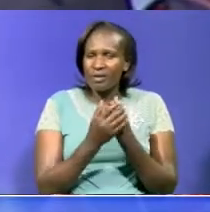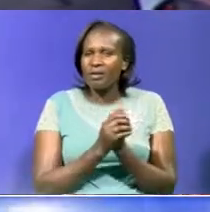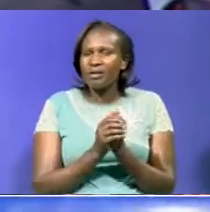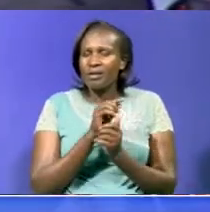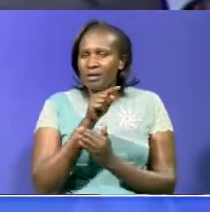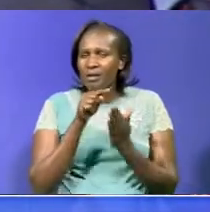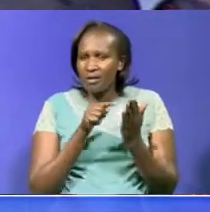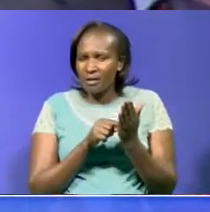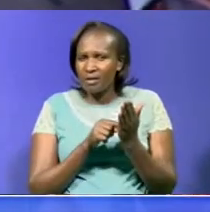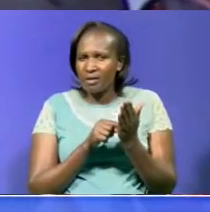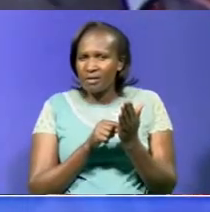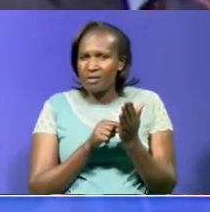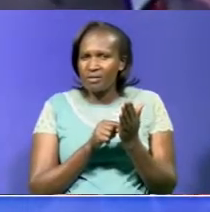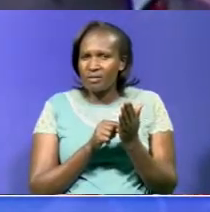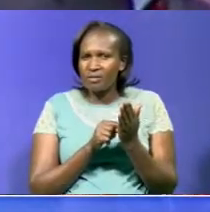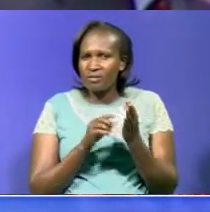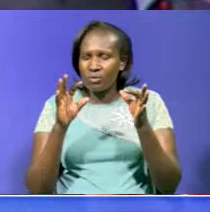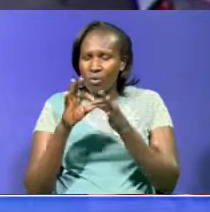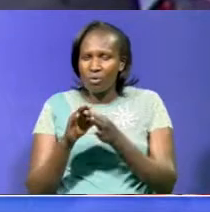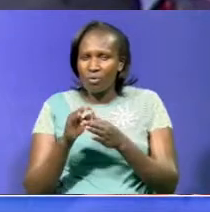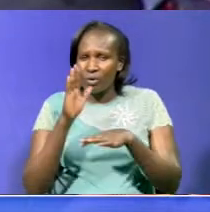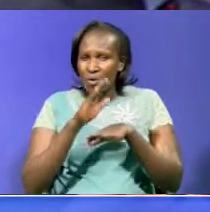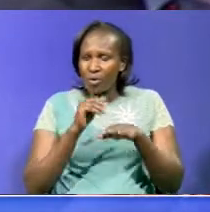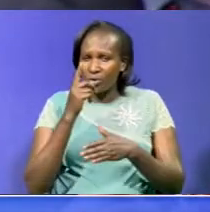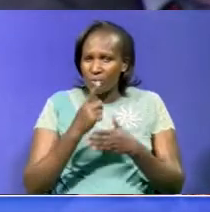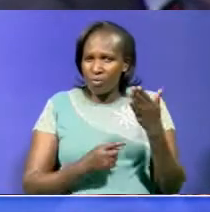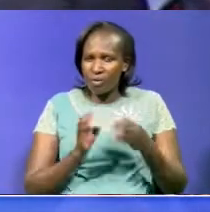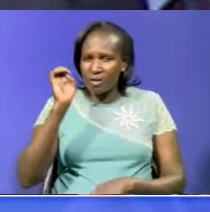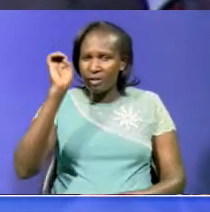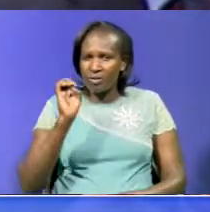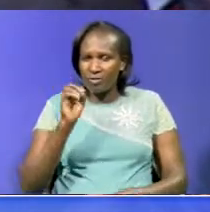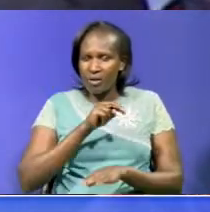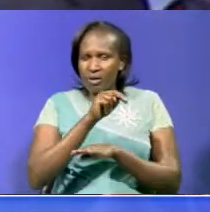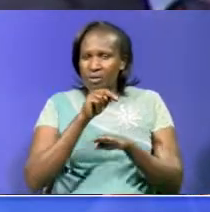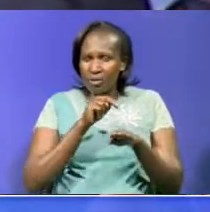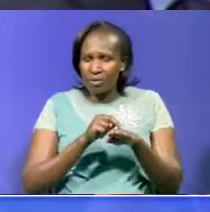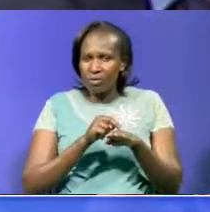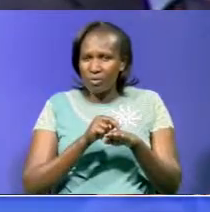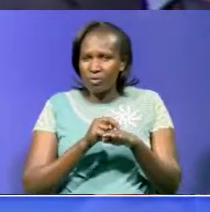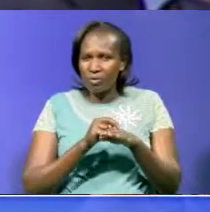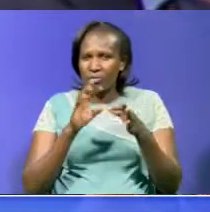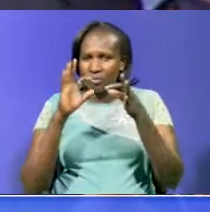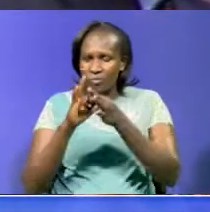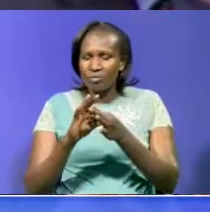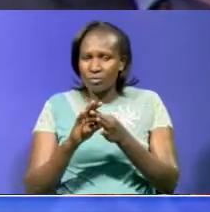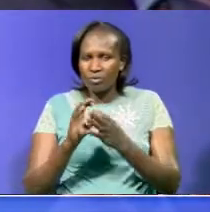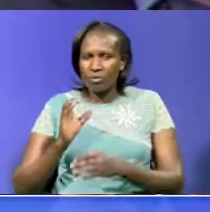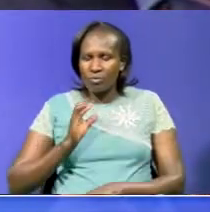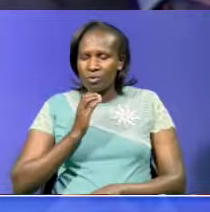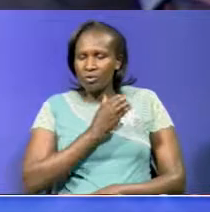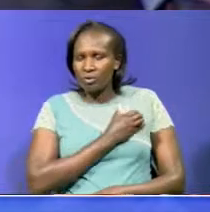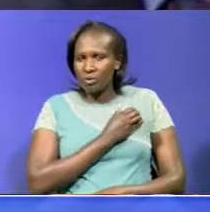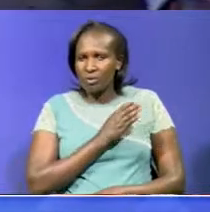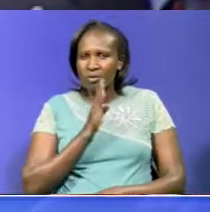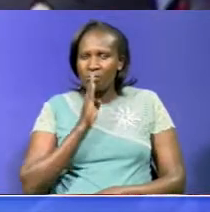Peace Reconciliation Commission, which we call it in Ethiopia the National Reconciliation Commission, has been